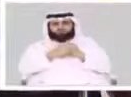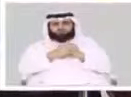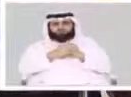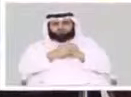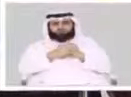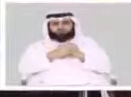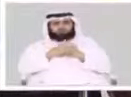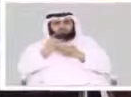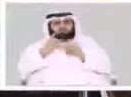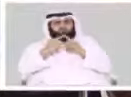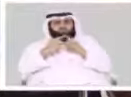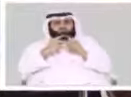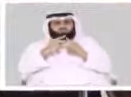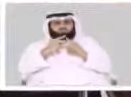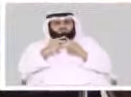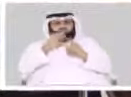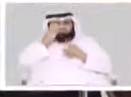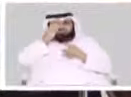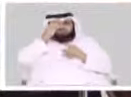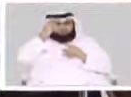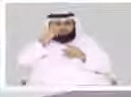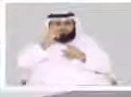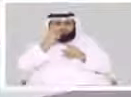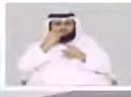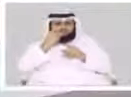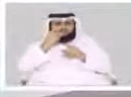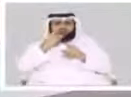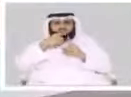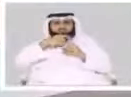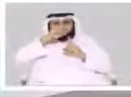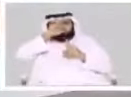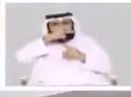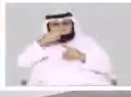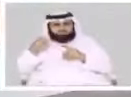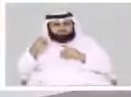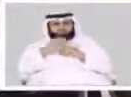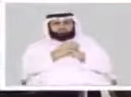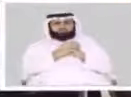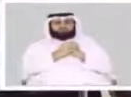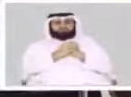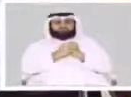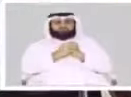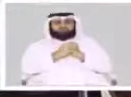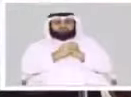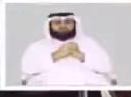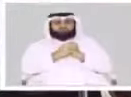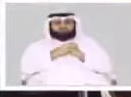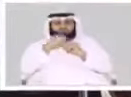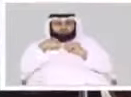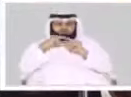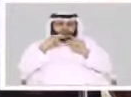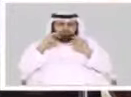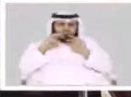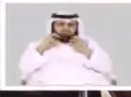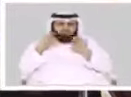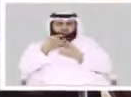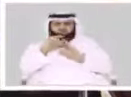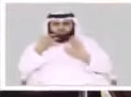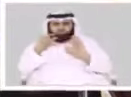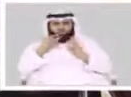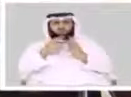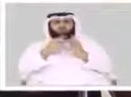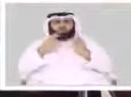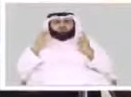وهم بنو إسرائيل، طائفة اليهود والنصارى، وطائفة النصارى. وأنا تأملت في السورة فوجدت أن أكثر